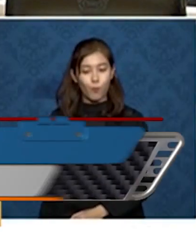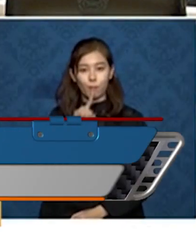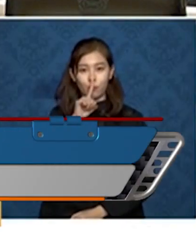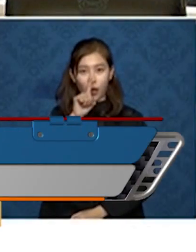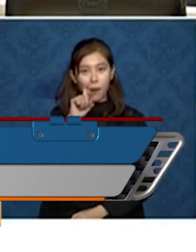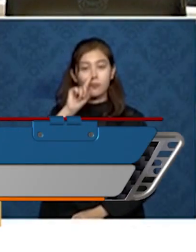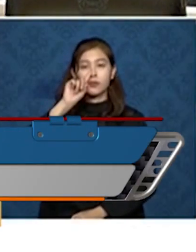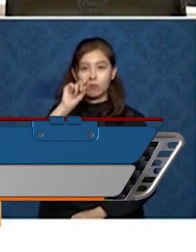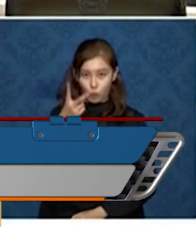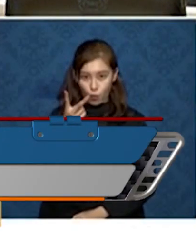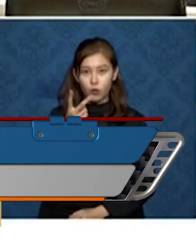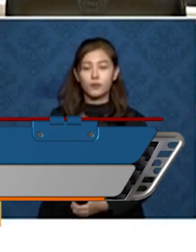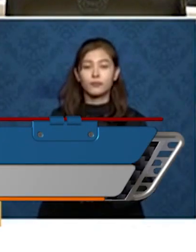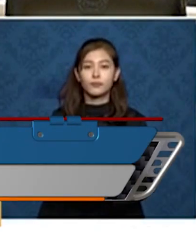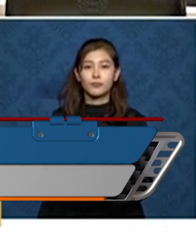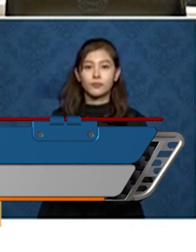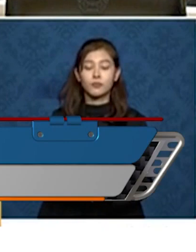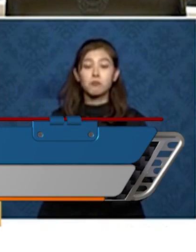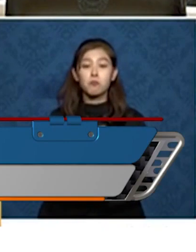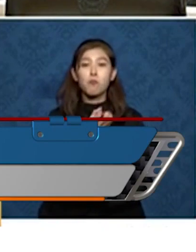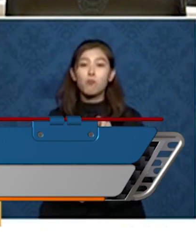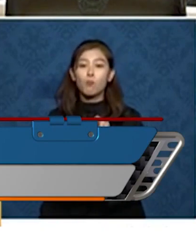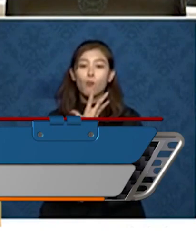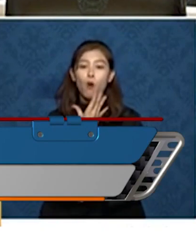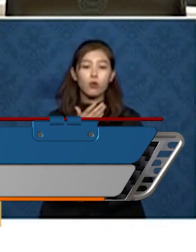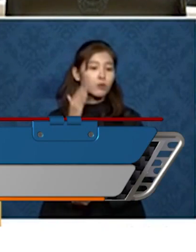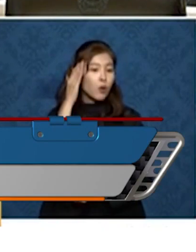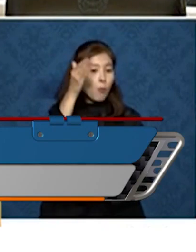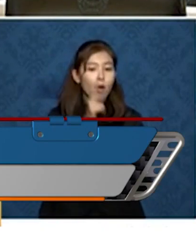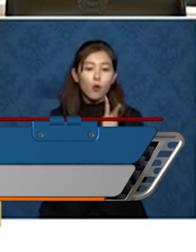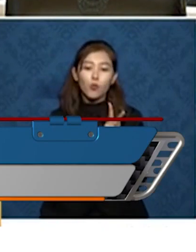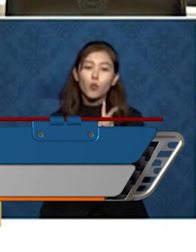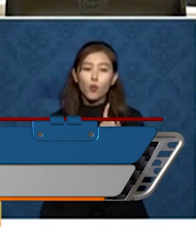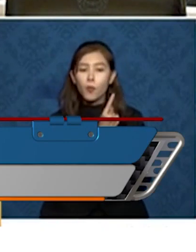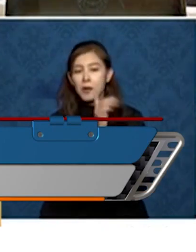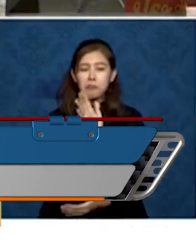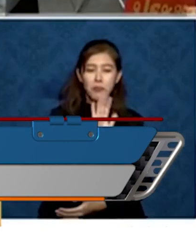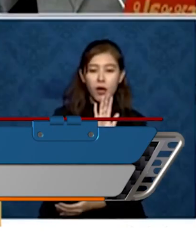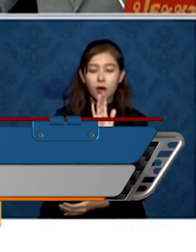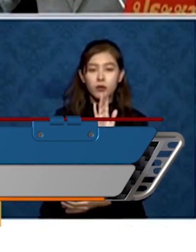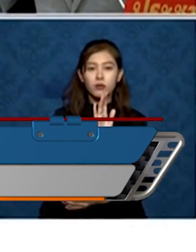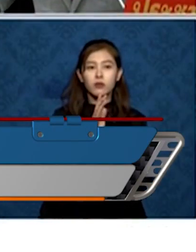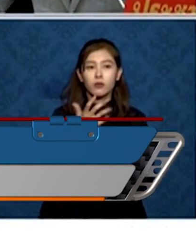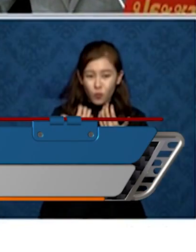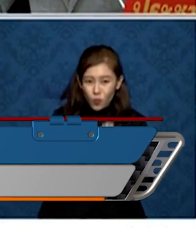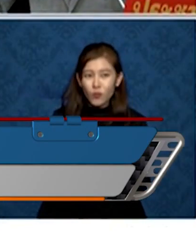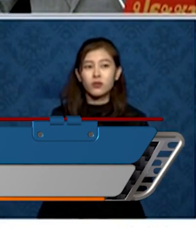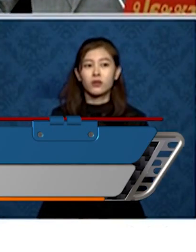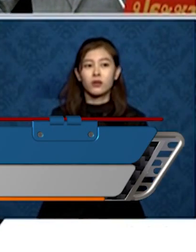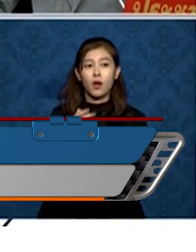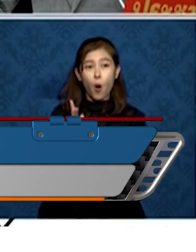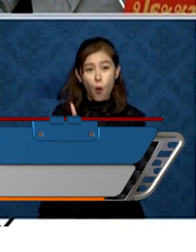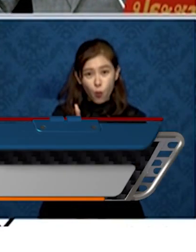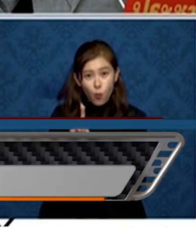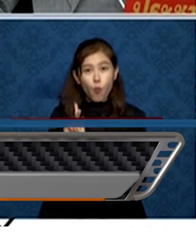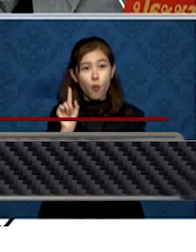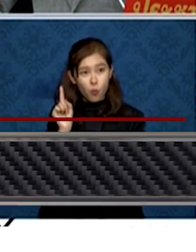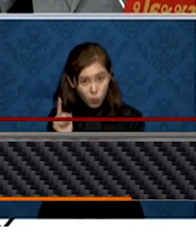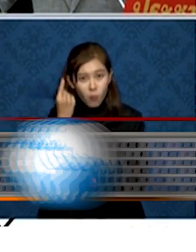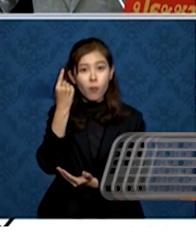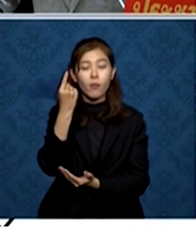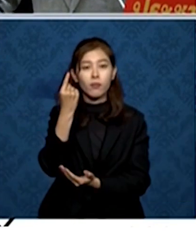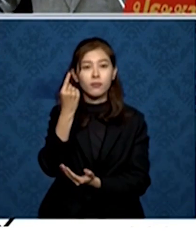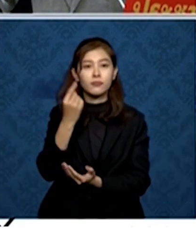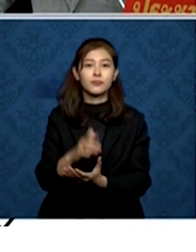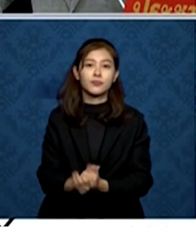เรื่องนี้จะไม่กู้สุดท้ายตีลังกากลับลำ360องศากลายเป็นกู้เสีย